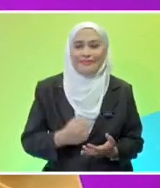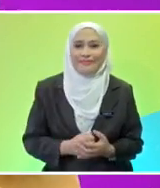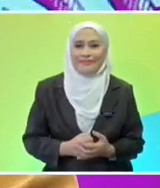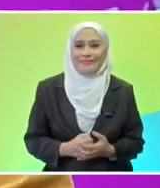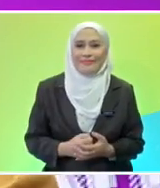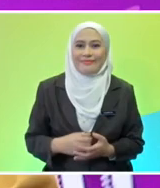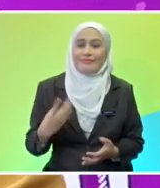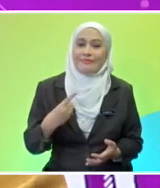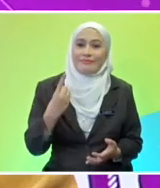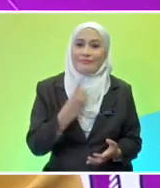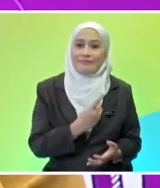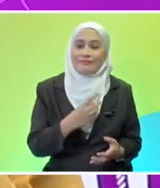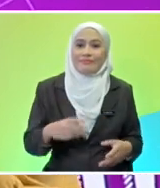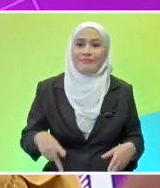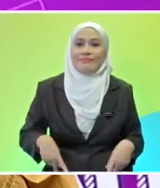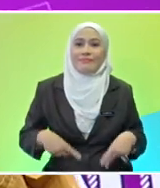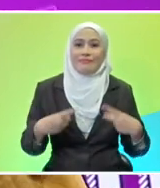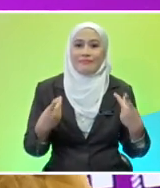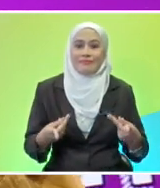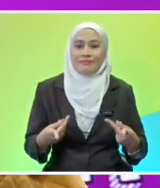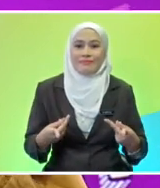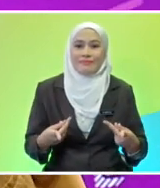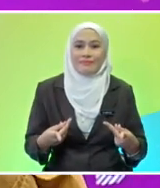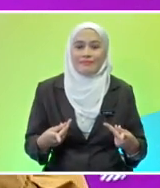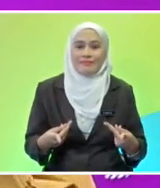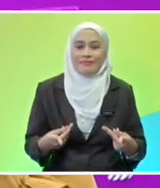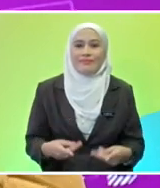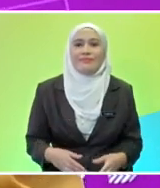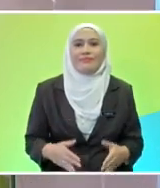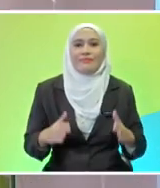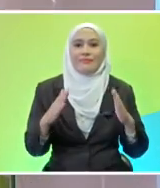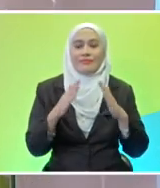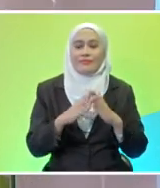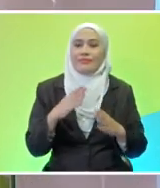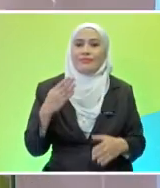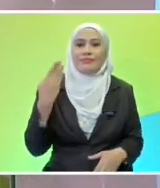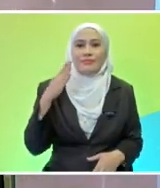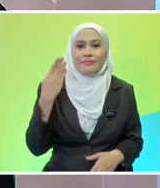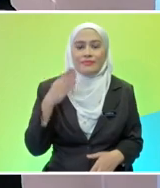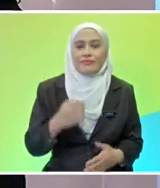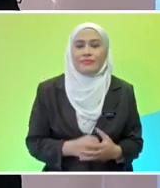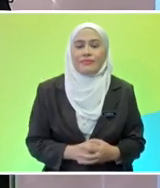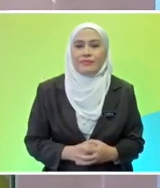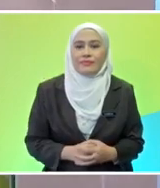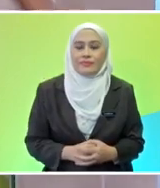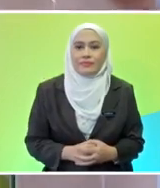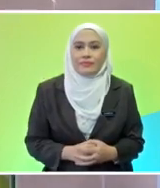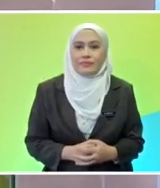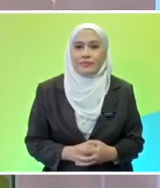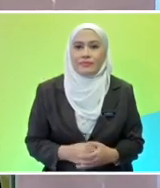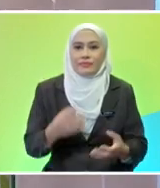perlu pergi ke gelung warna biru. Okey, jadi ni saya boleh letak cikgu? Boleh letak. Okey, kita bersedialah.